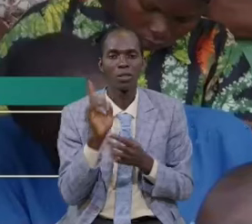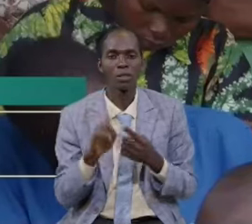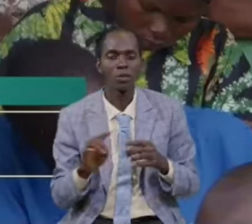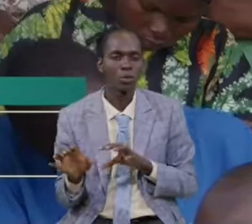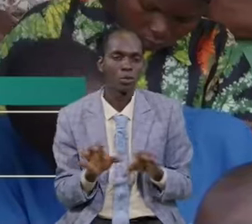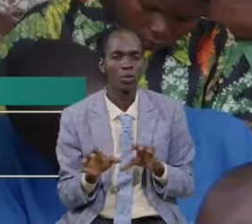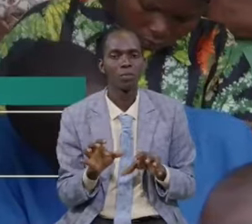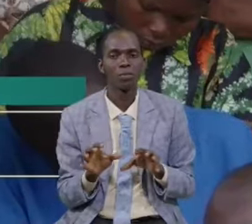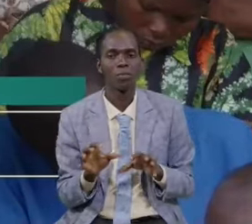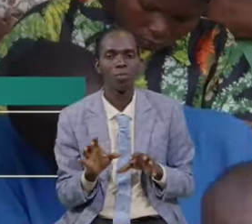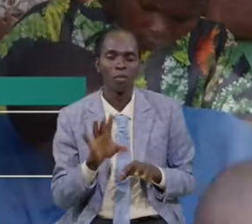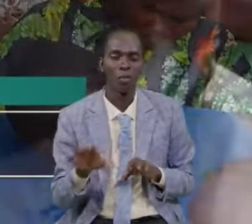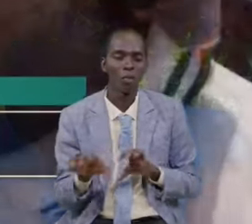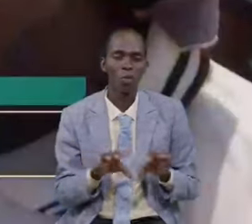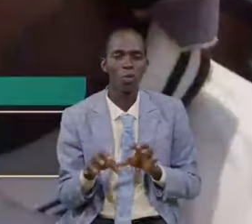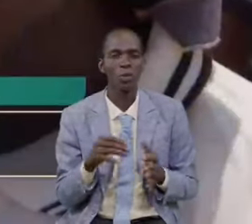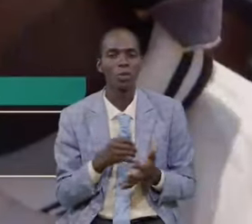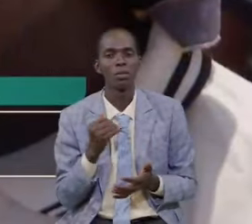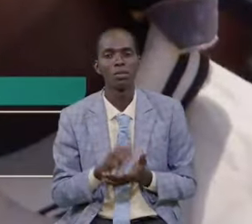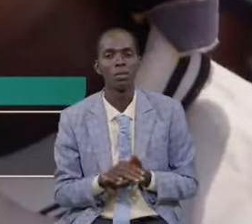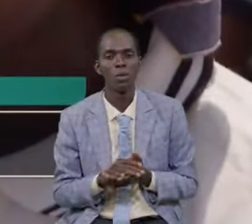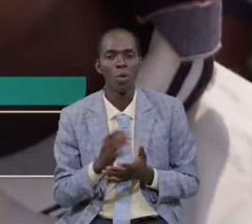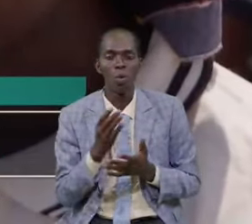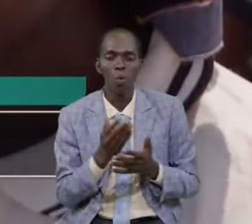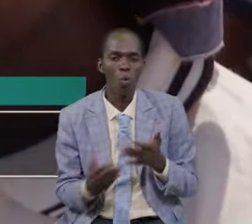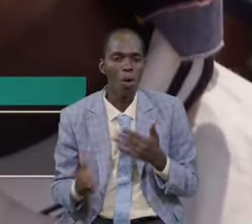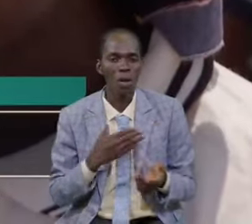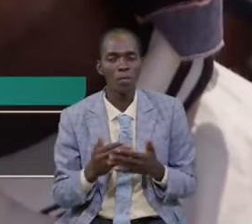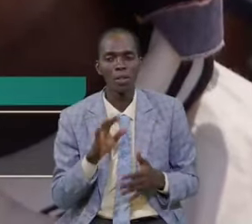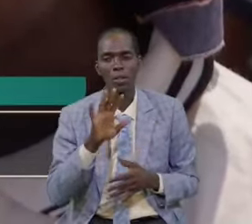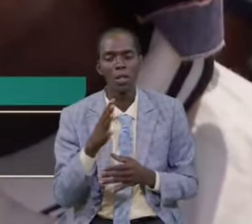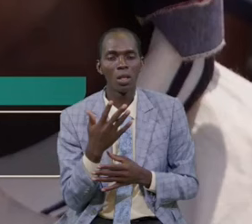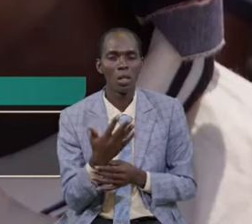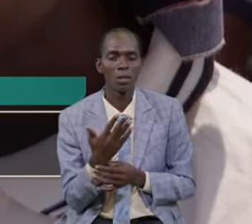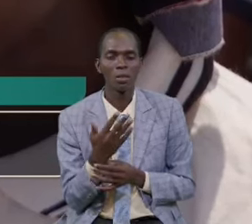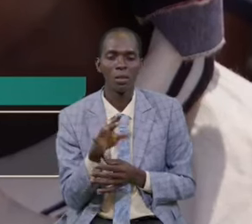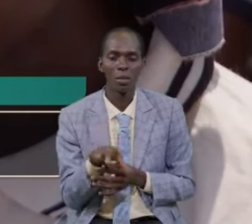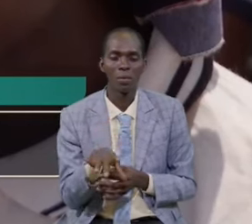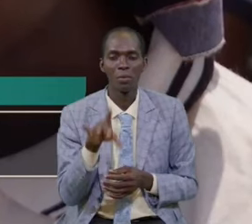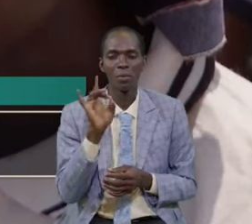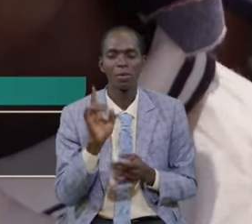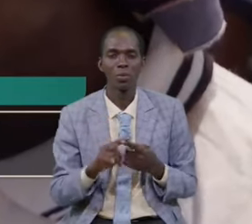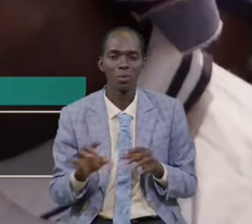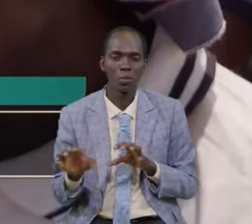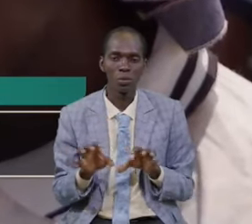fais-le. Tout ce que ta main trouve à faire, fais-le.